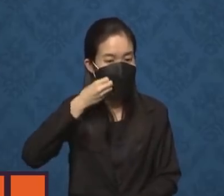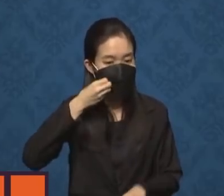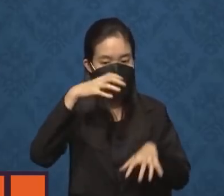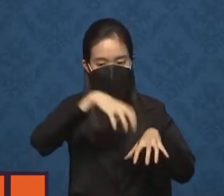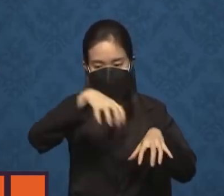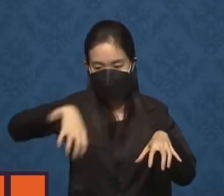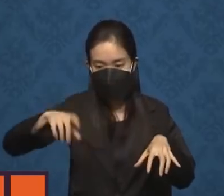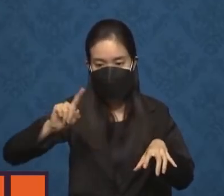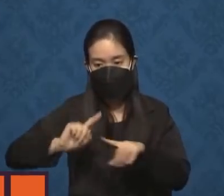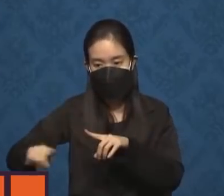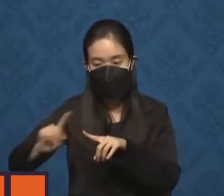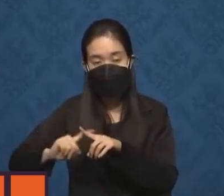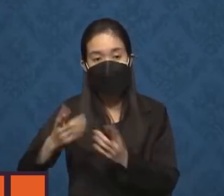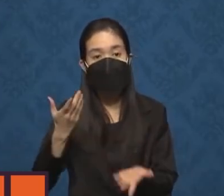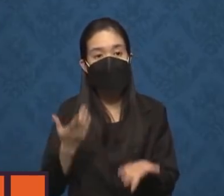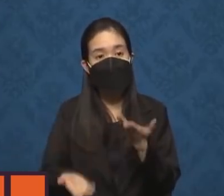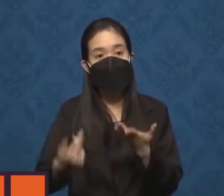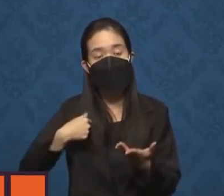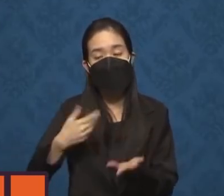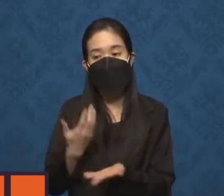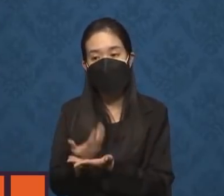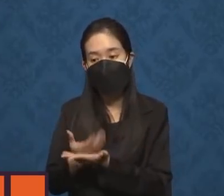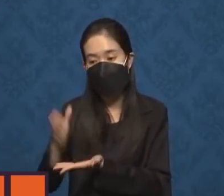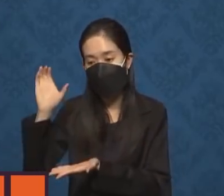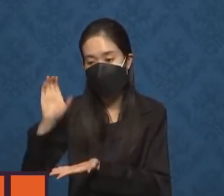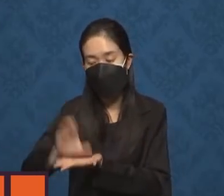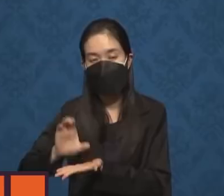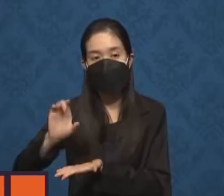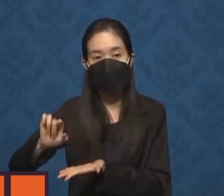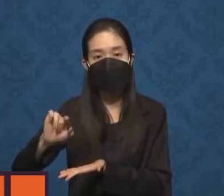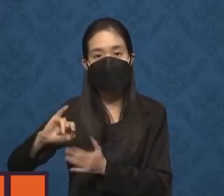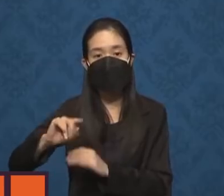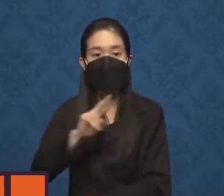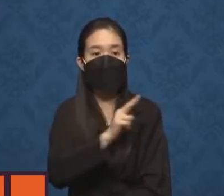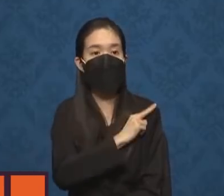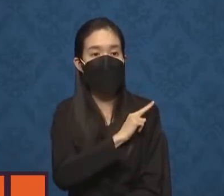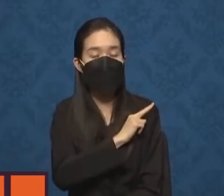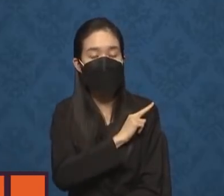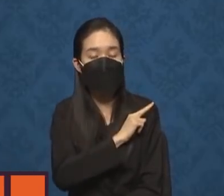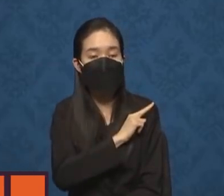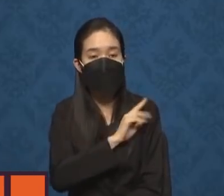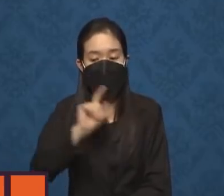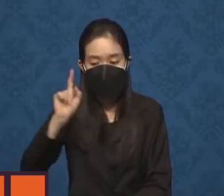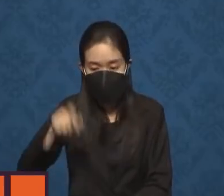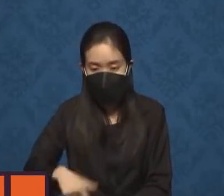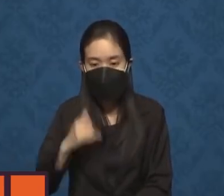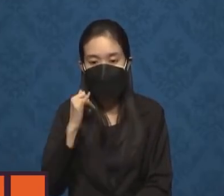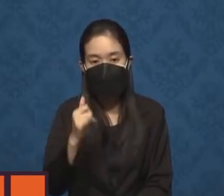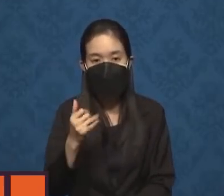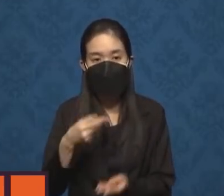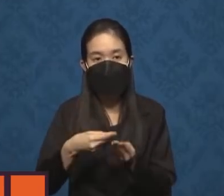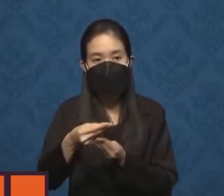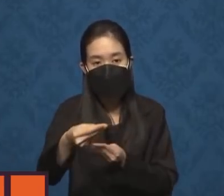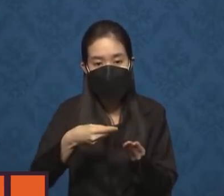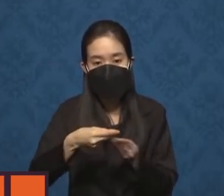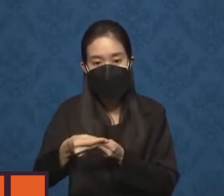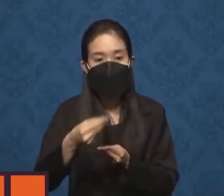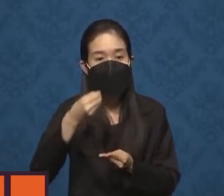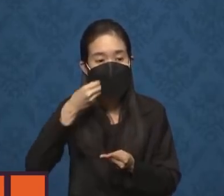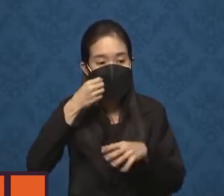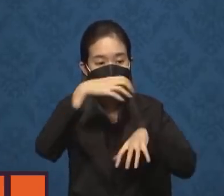นายทุนแล้วเข้าไปยึดครองที่ดินของประชาชนอย่างเป็นระบบทำให้เราเห็นนายทุนแค่ไม่กี่กลุ่ม